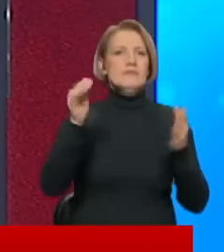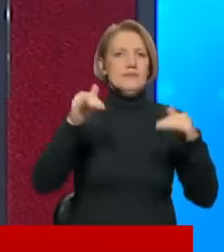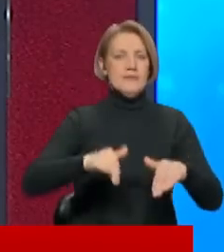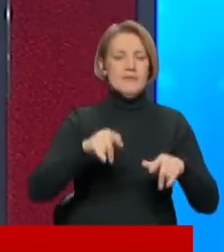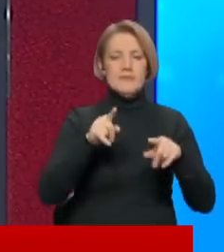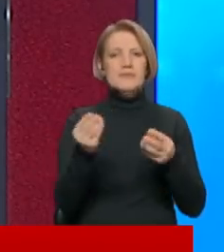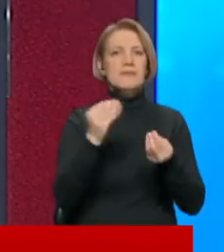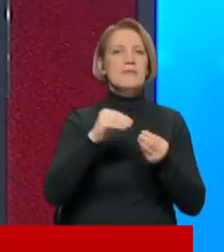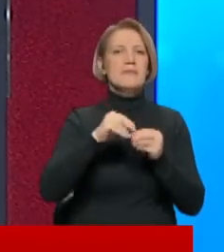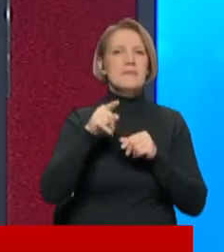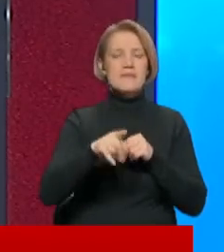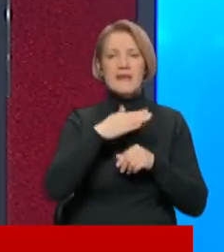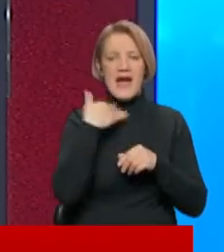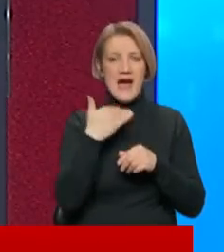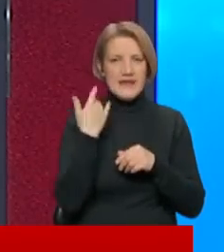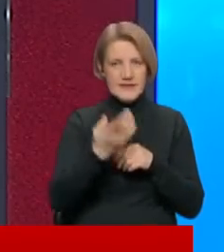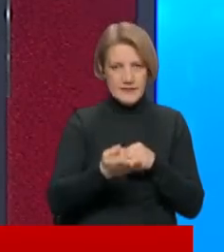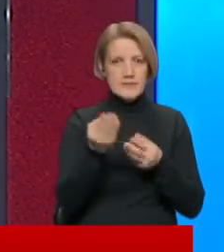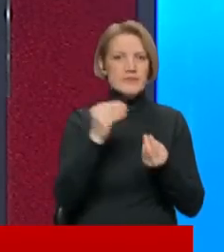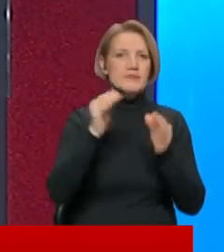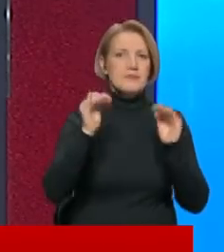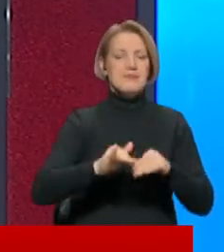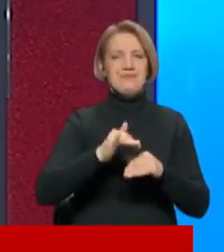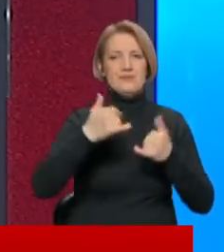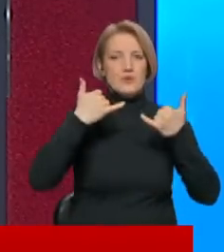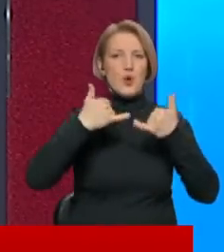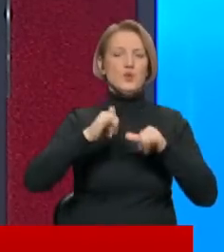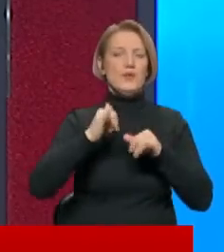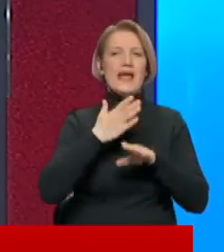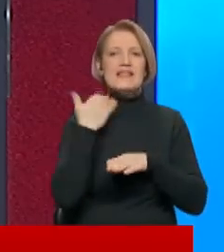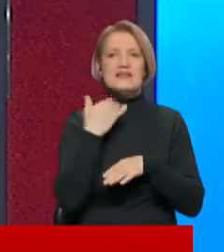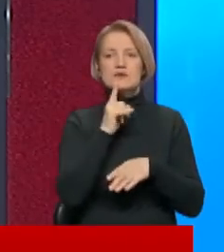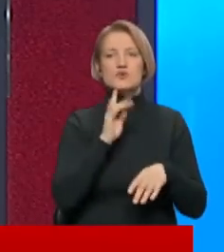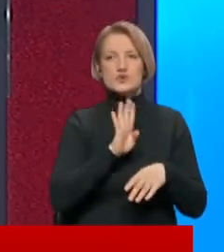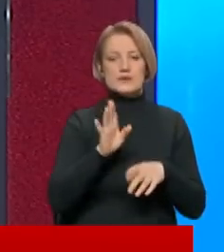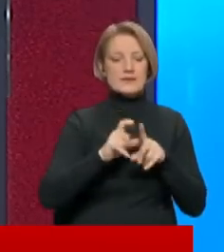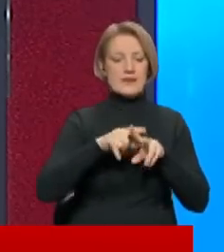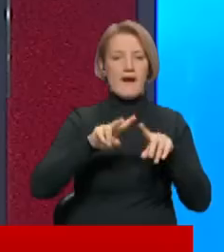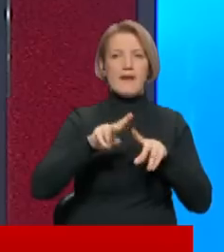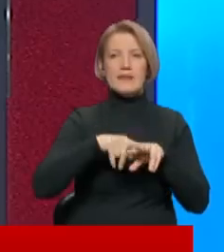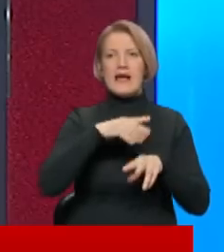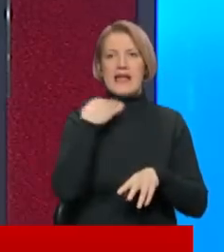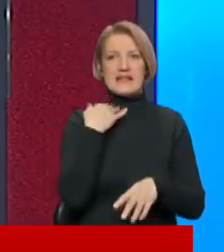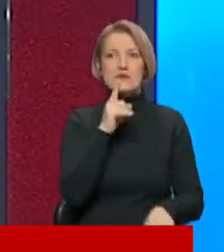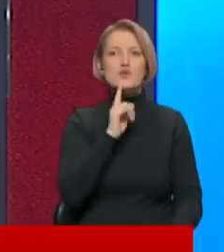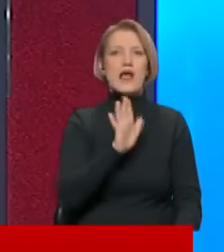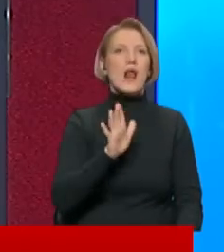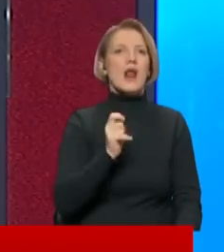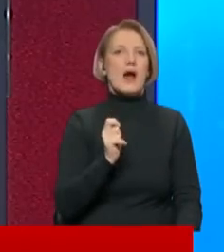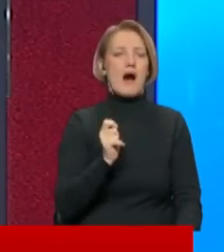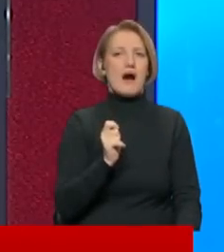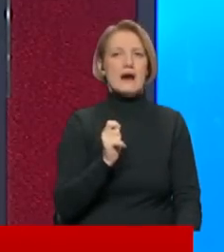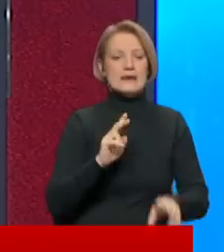bu zamlardan et de nasibini aldı koyun eti 140 lira dana eti 150 lira